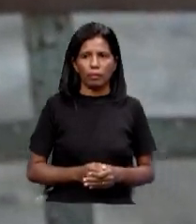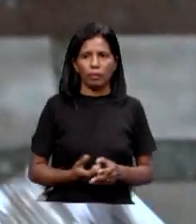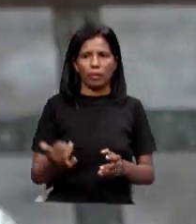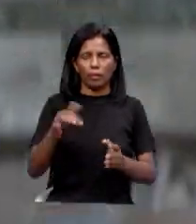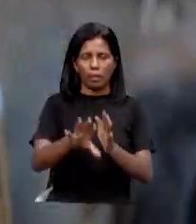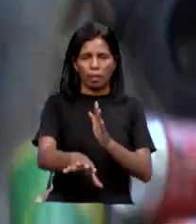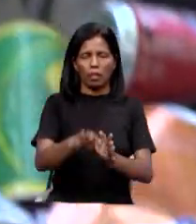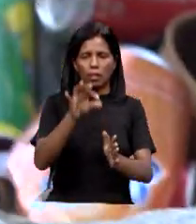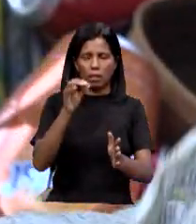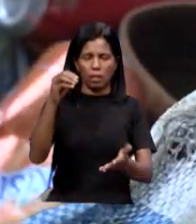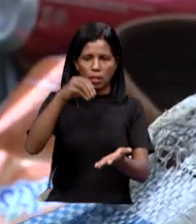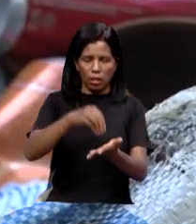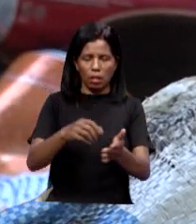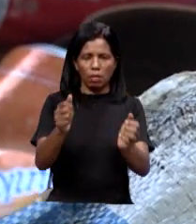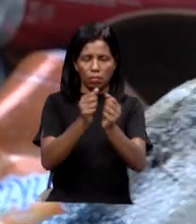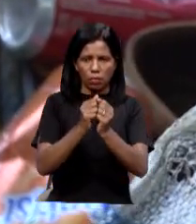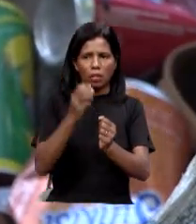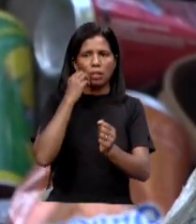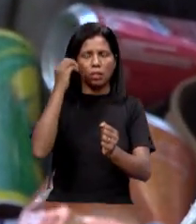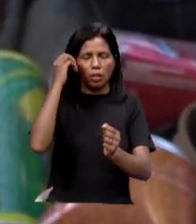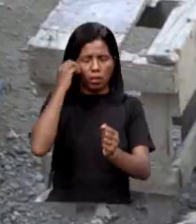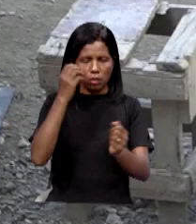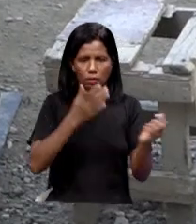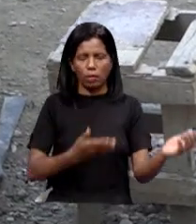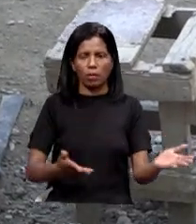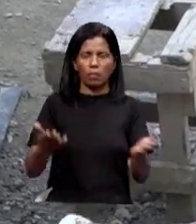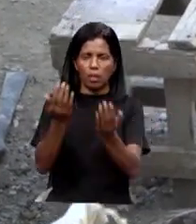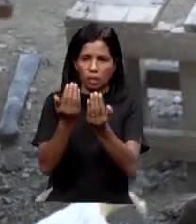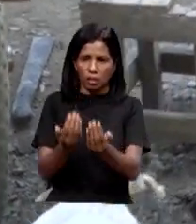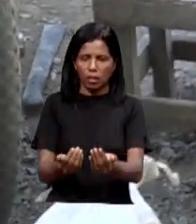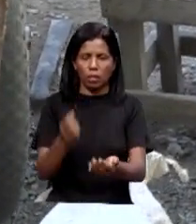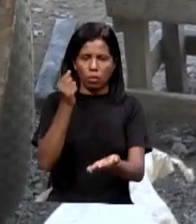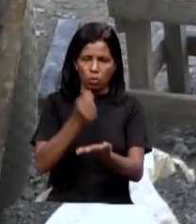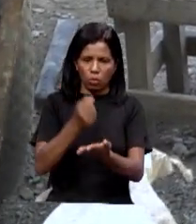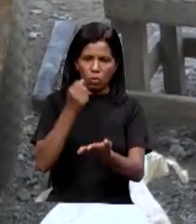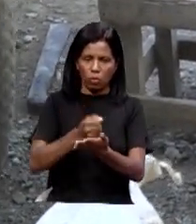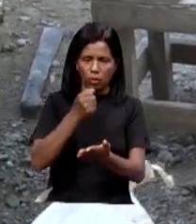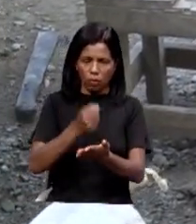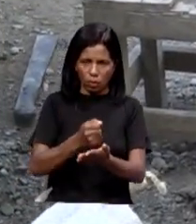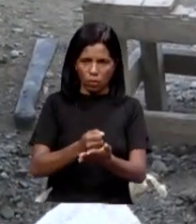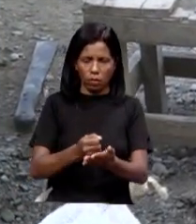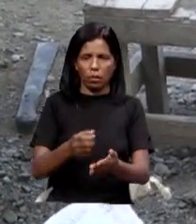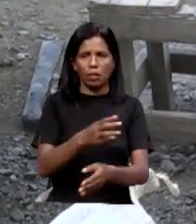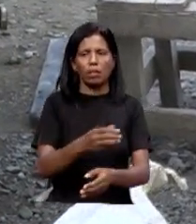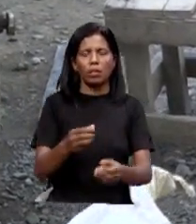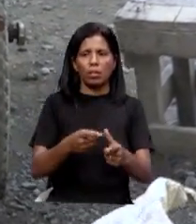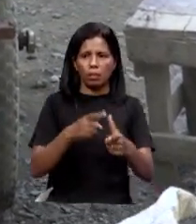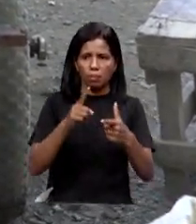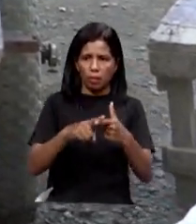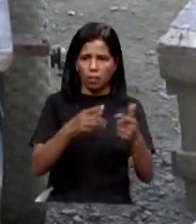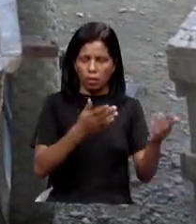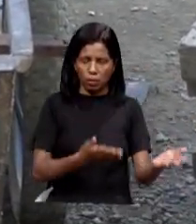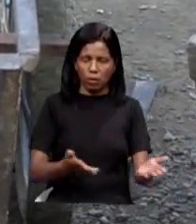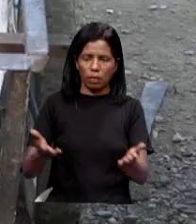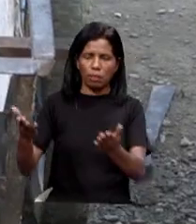hili mai tahamutu kiha uma antes batetu. Nia se tuku hiki asfali lata hirakne hafuin lori